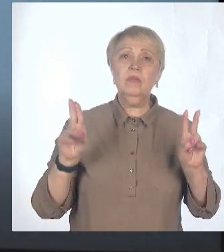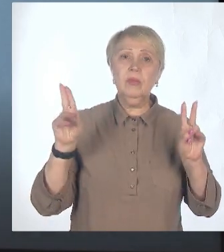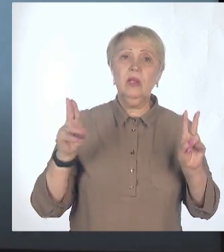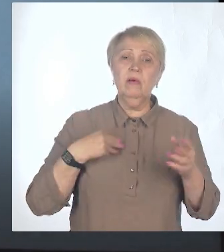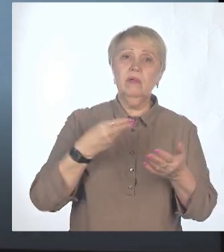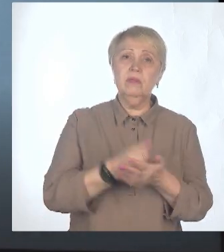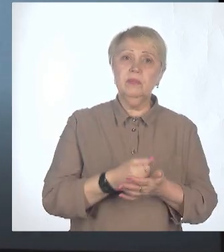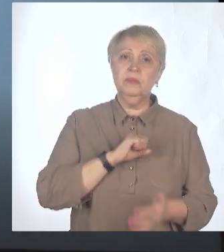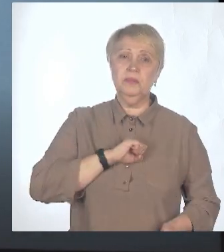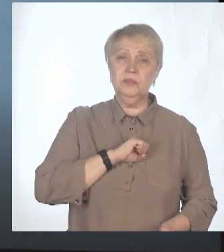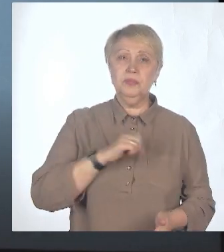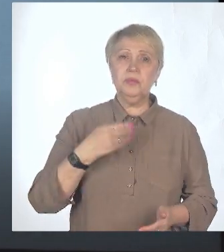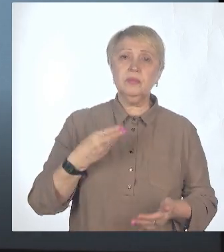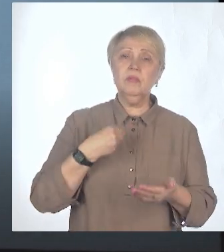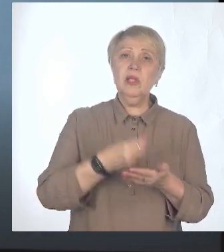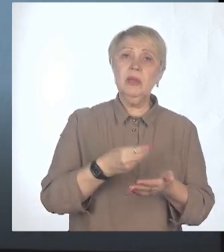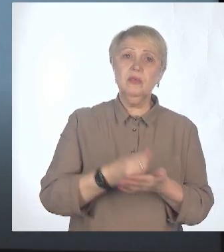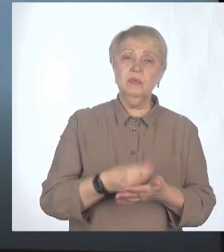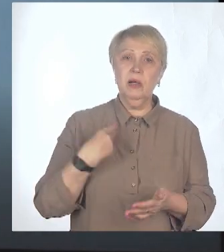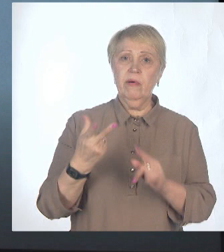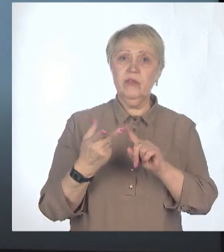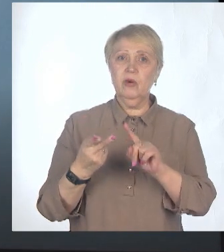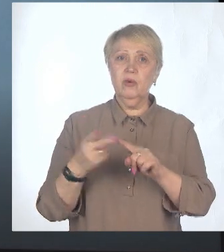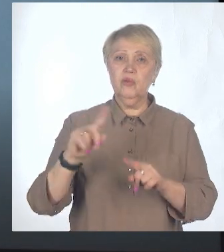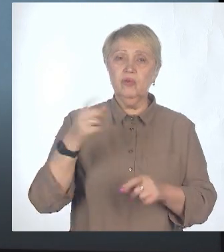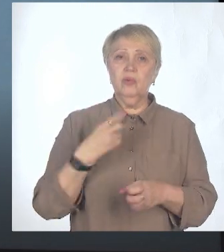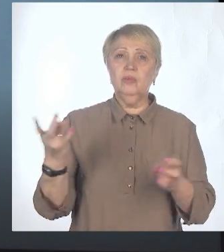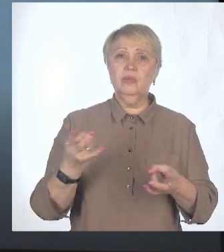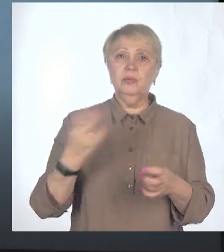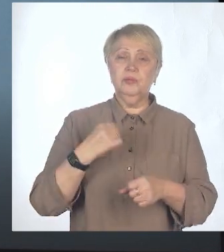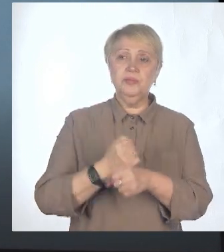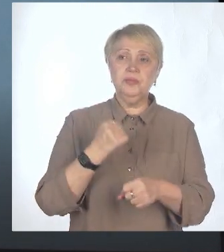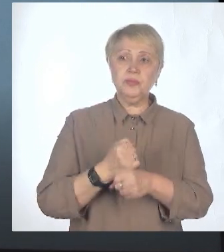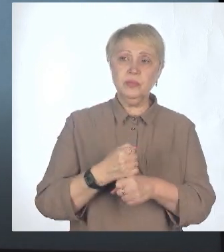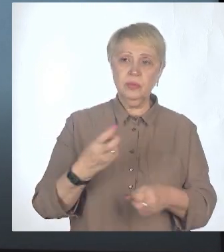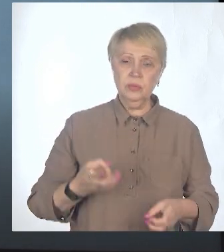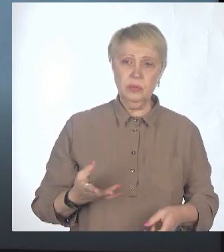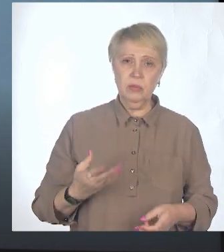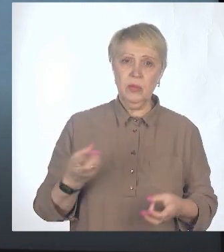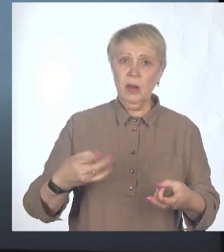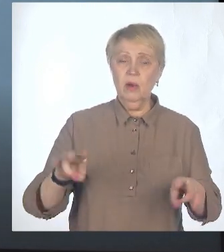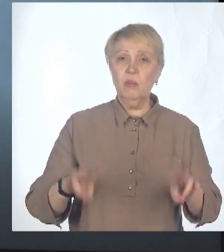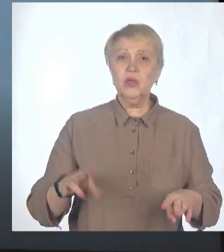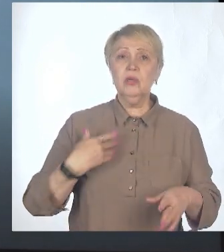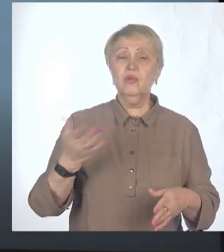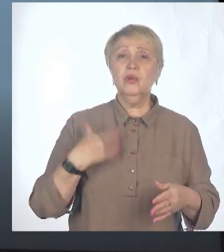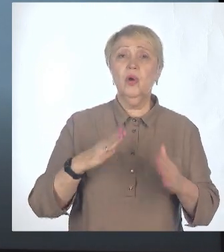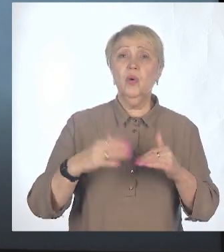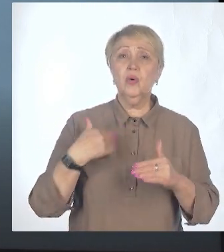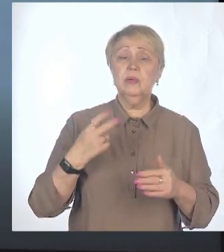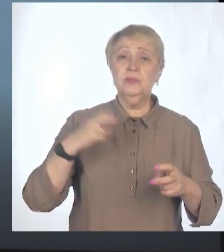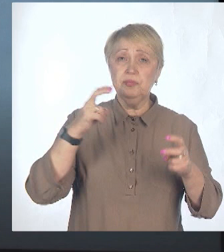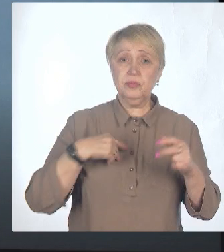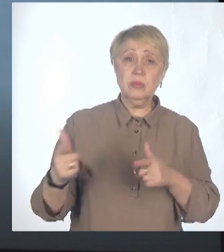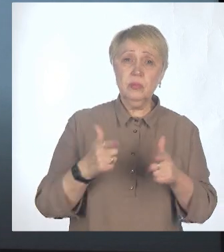пособие. Второе, что нужно сделать вольному сотруднику? Не опускать руки, готовиться к поиску новой работы,